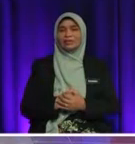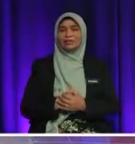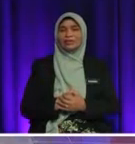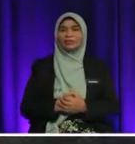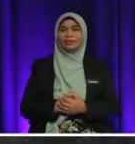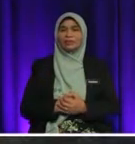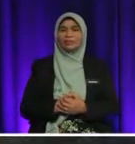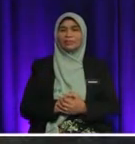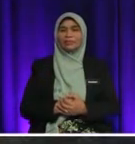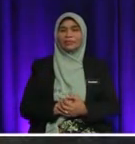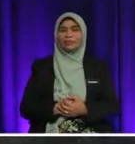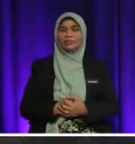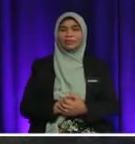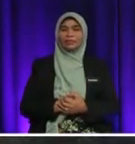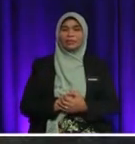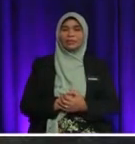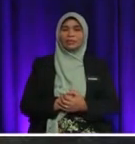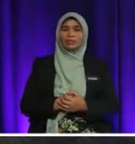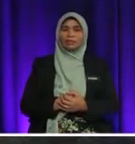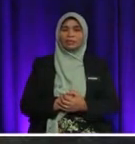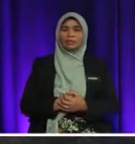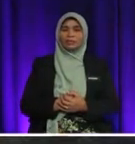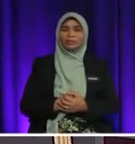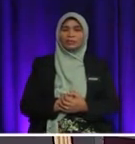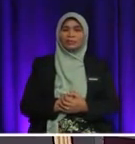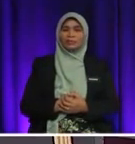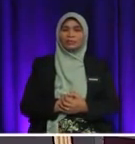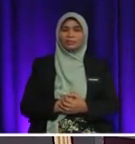5. Ada 5 binaan plot.